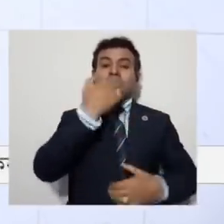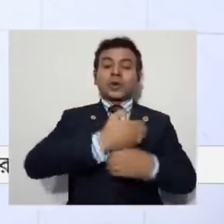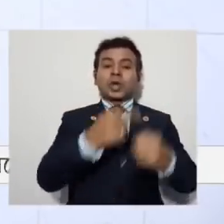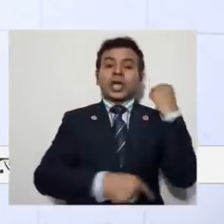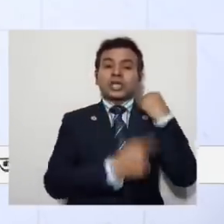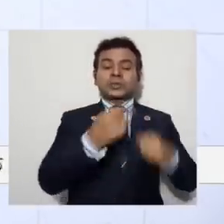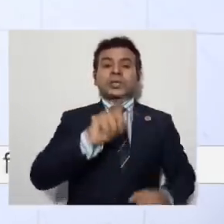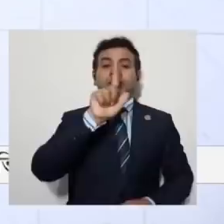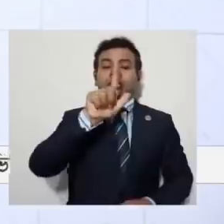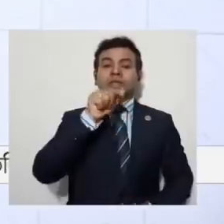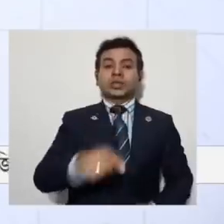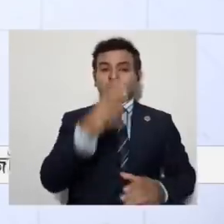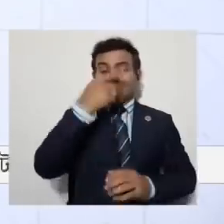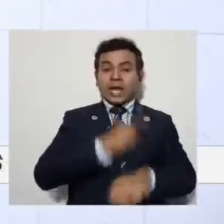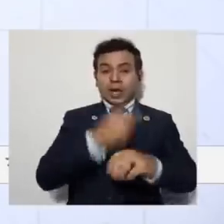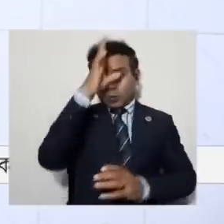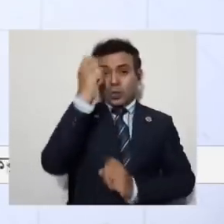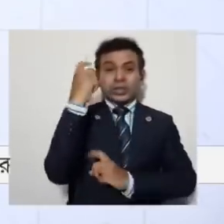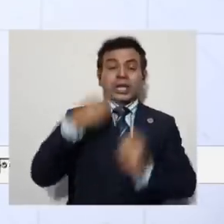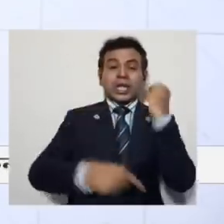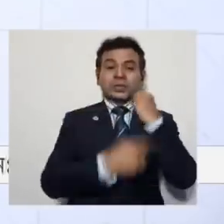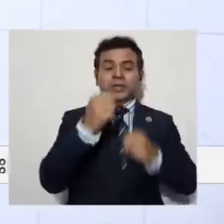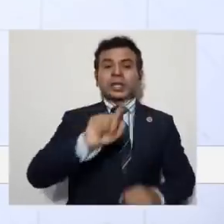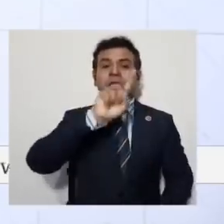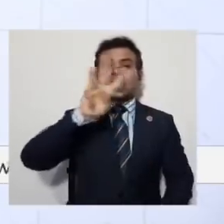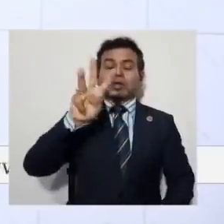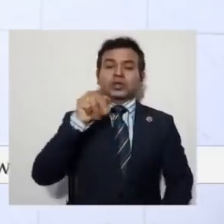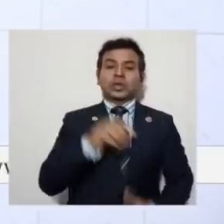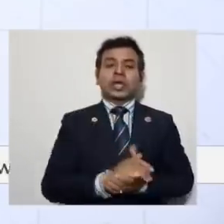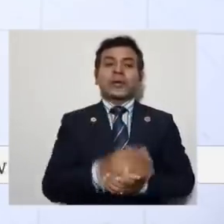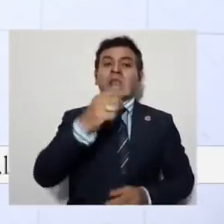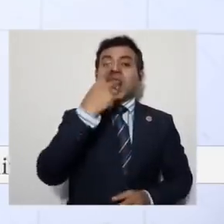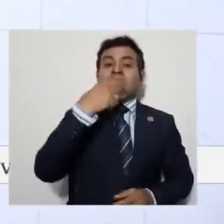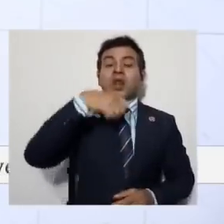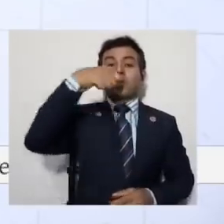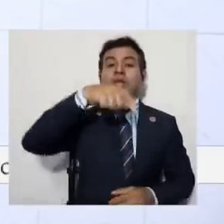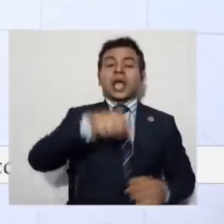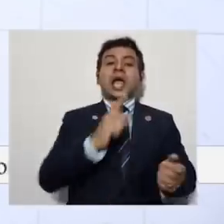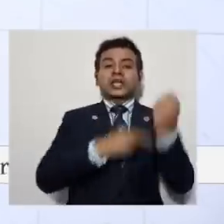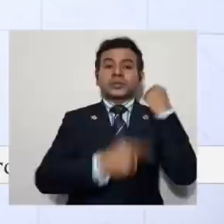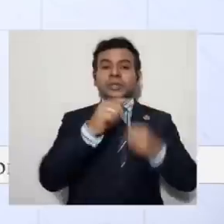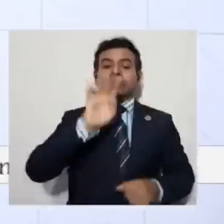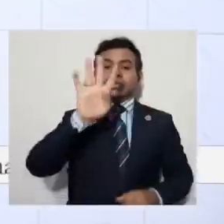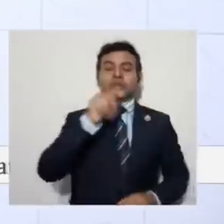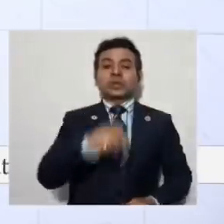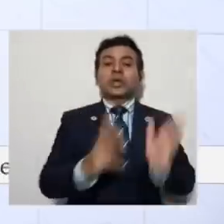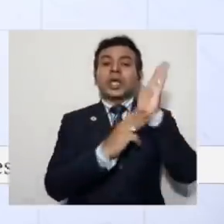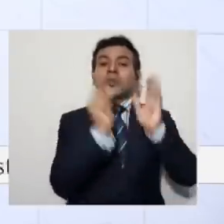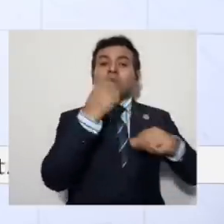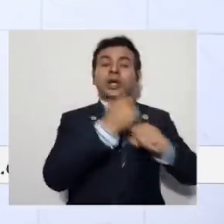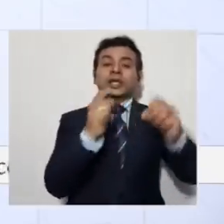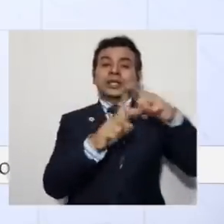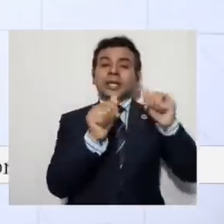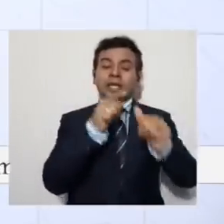থেকে 11 জন, ঢাকা মহানগর হসপিটাল 7 জন, রাজারবাগ পুলিশ লাইন থেকে 13 জন, লালকুটি